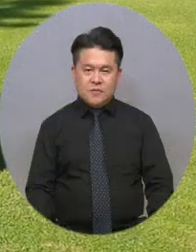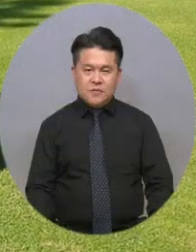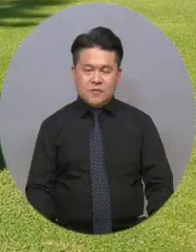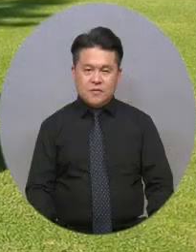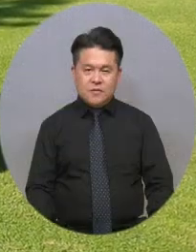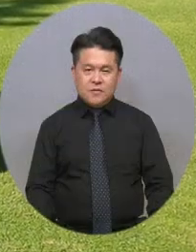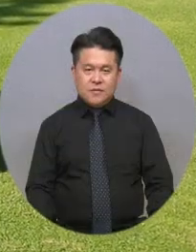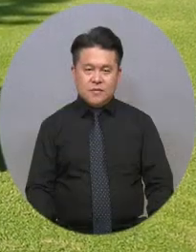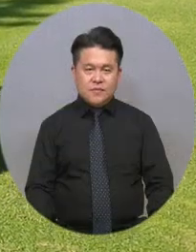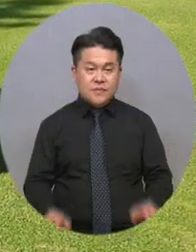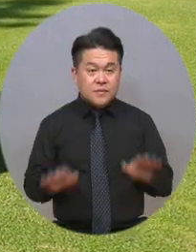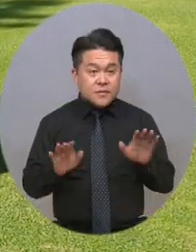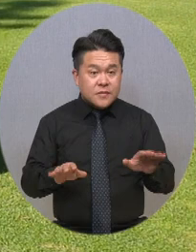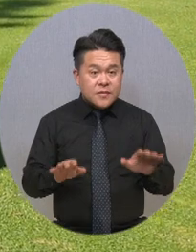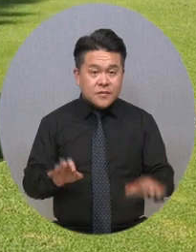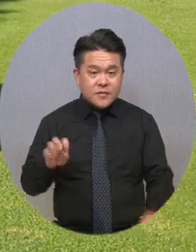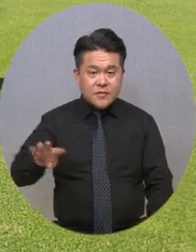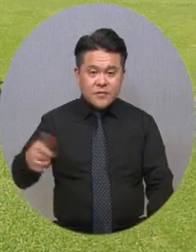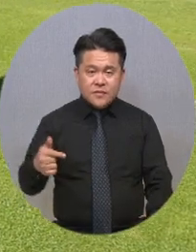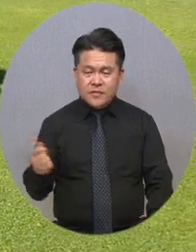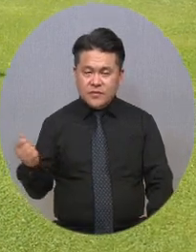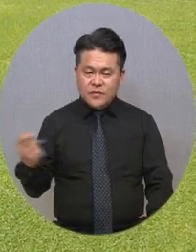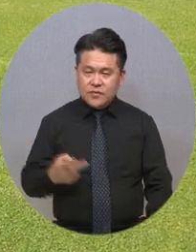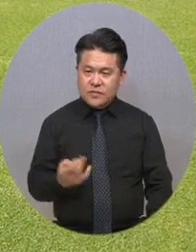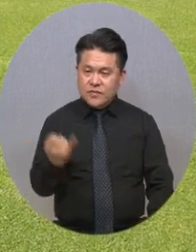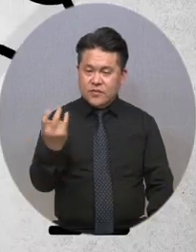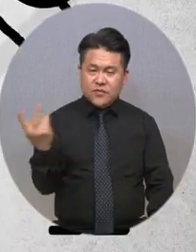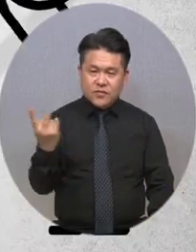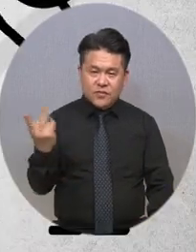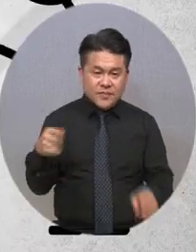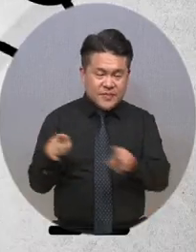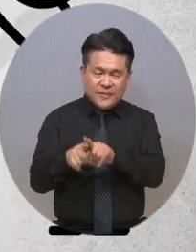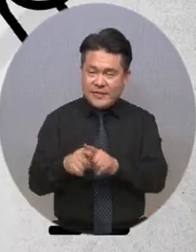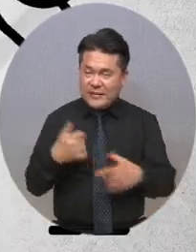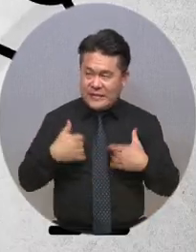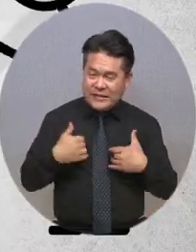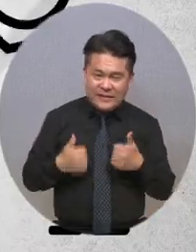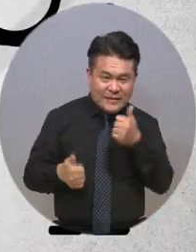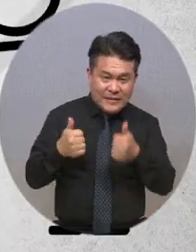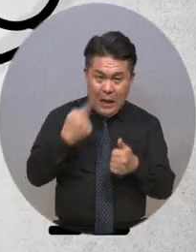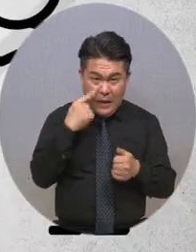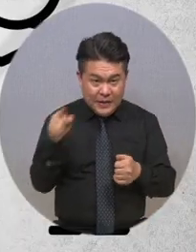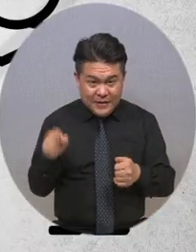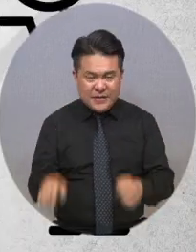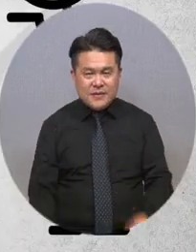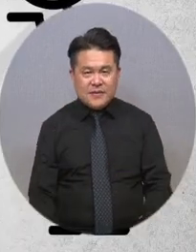했는데 제이 언니랑 탔어. 또 게임을 해야 돼요. 게임이죠.